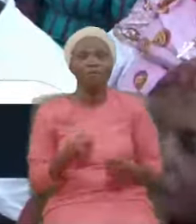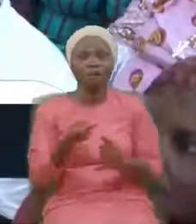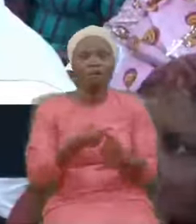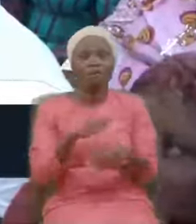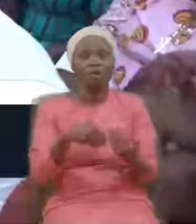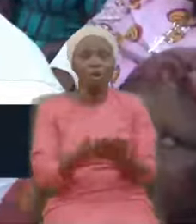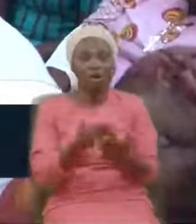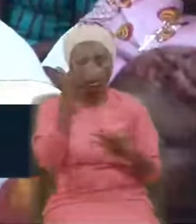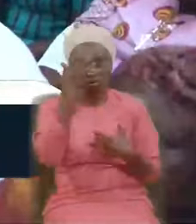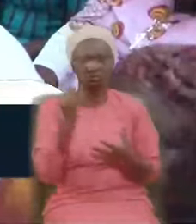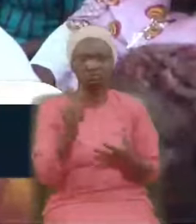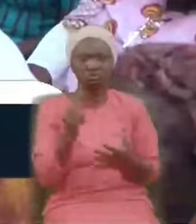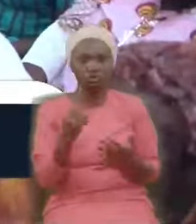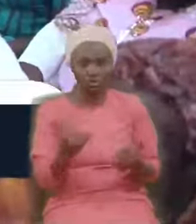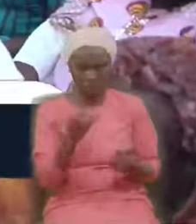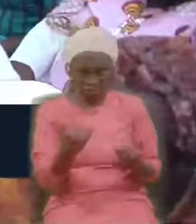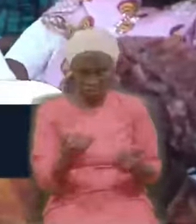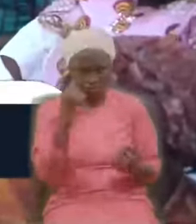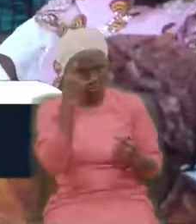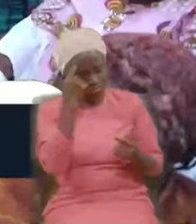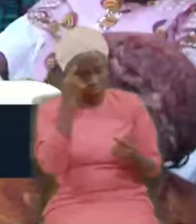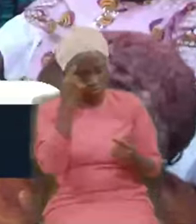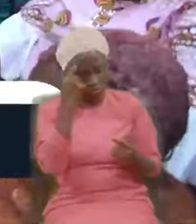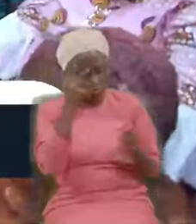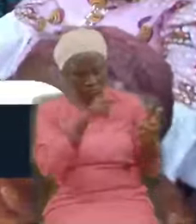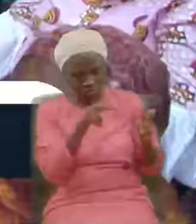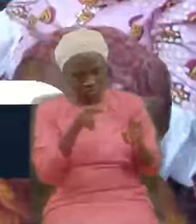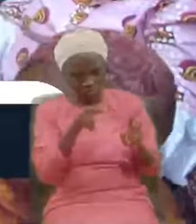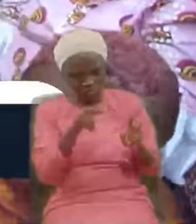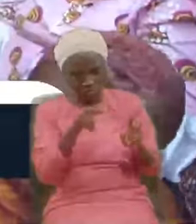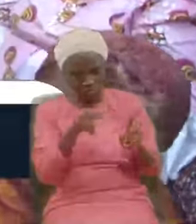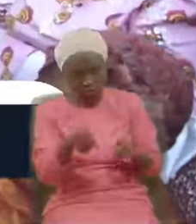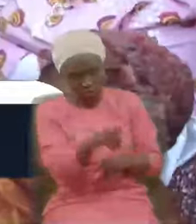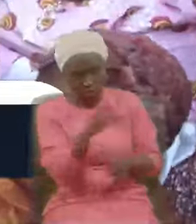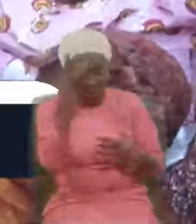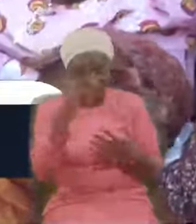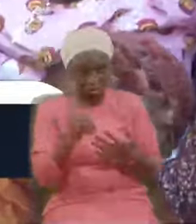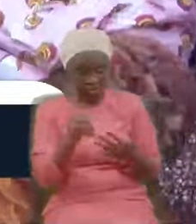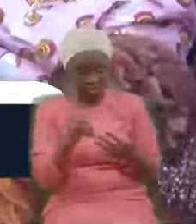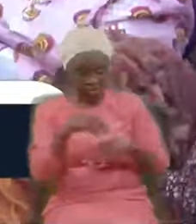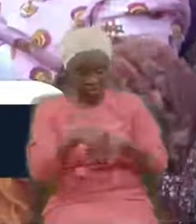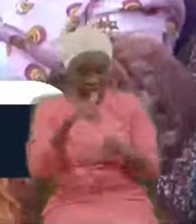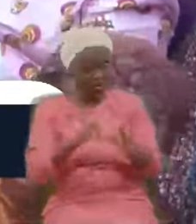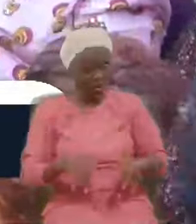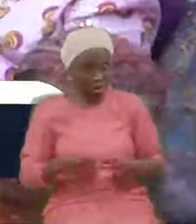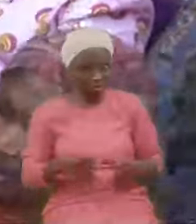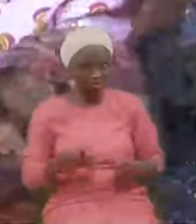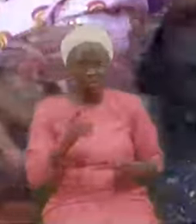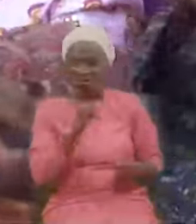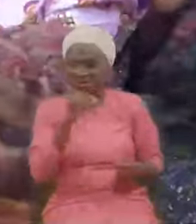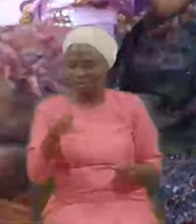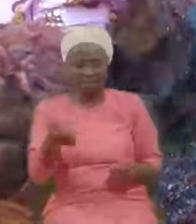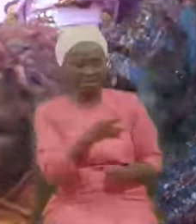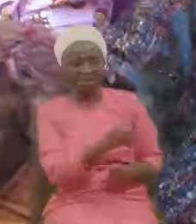maladies. Voyons cette maladie ce soir. Vous ne les verrez plus après cette